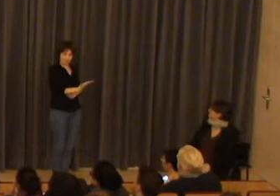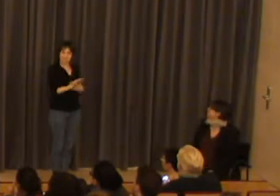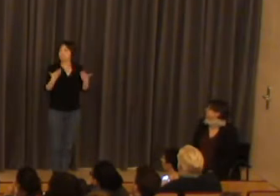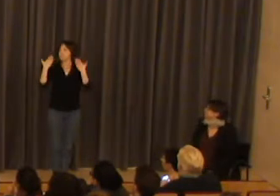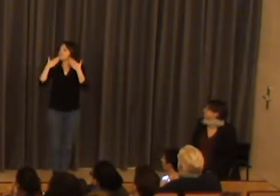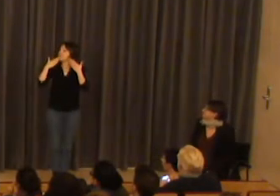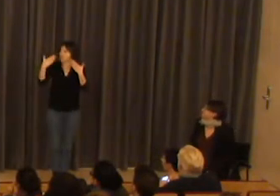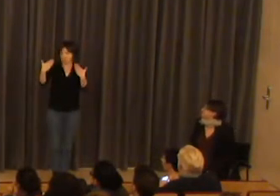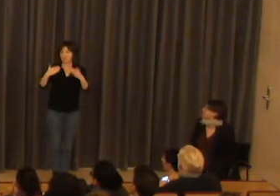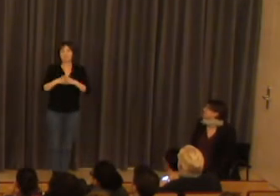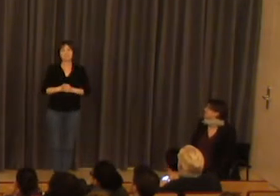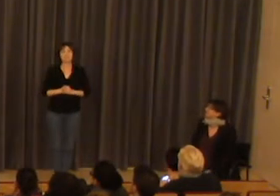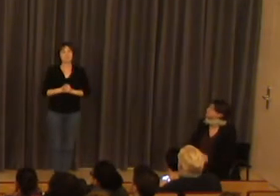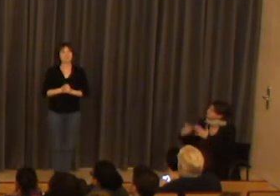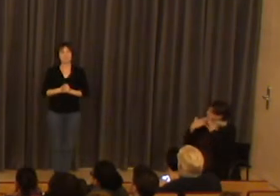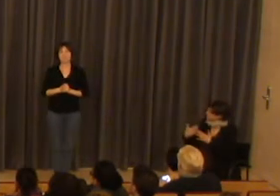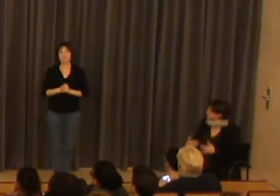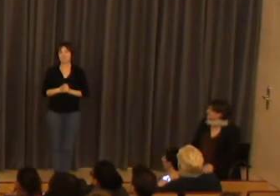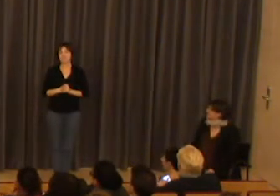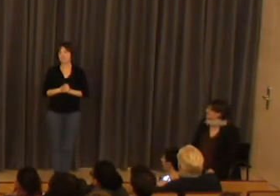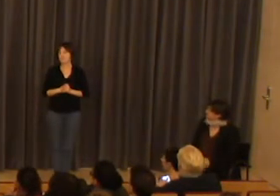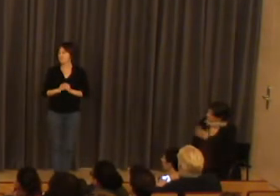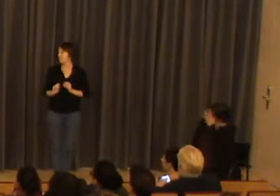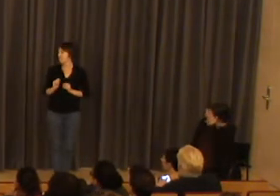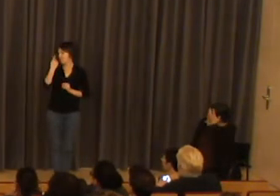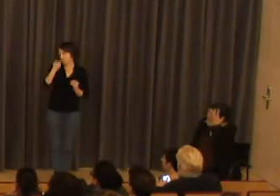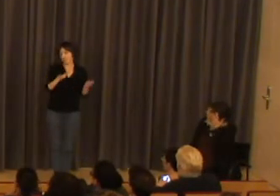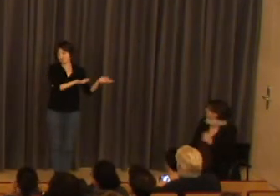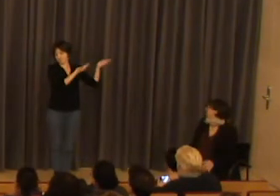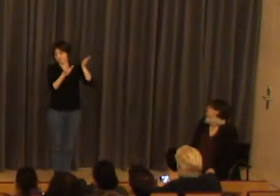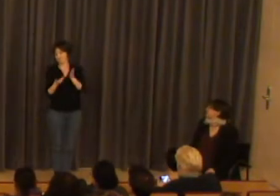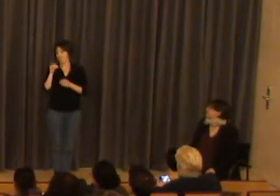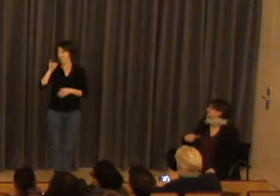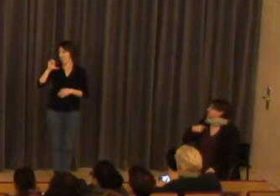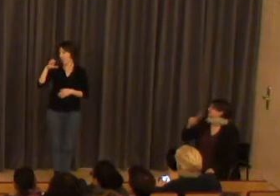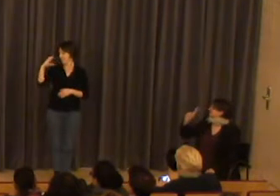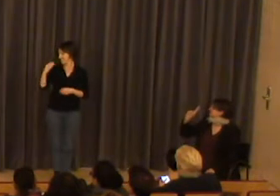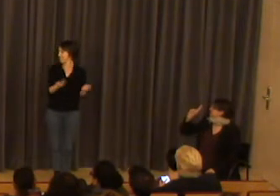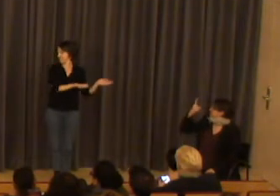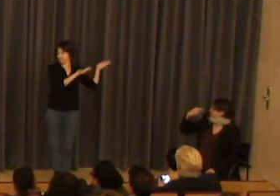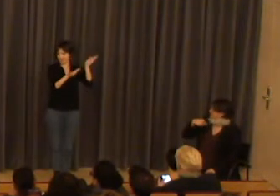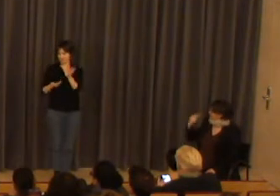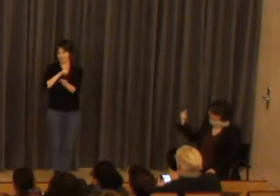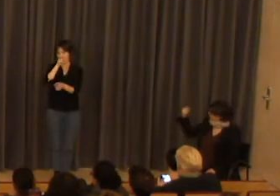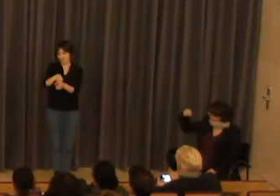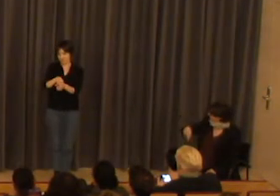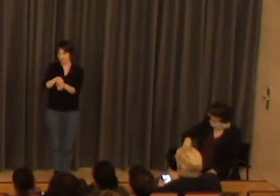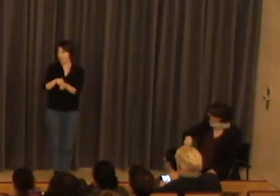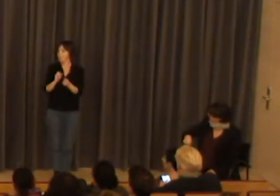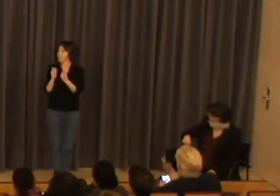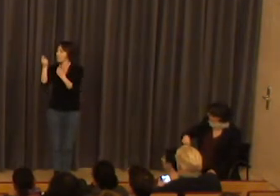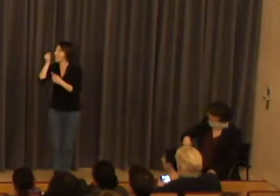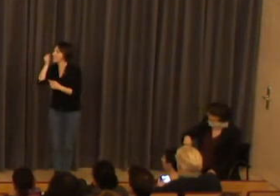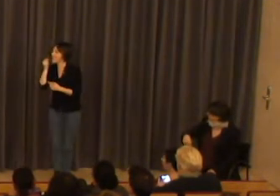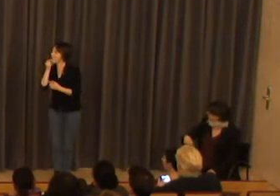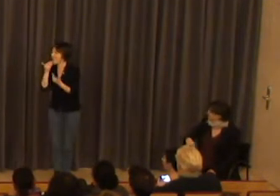Moltes gràcies per convidar l'Institut d'Estudis Catalans. Gemma, gràcies per la carta